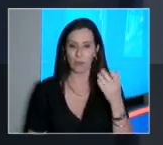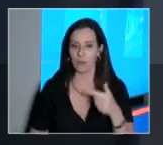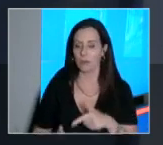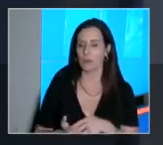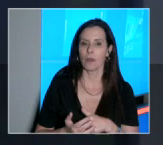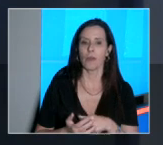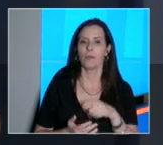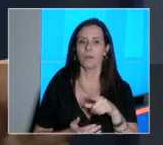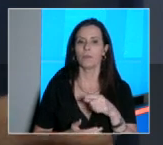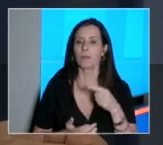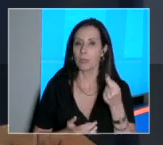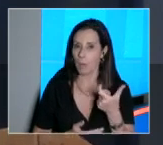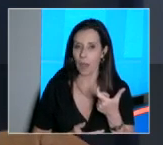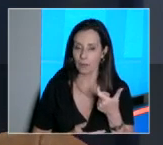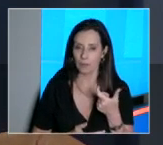שכמעט